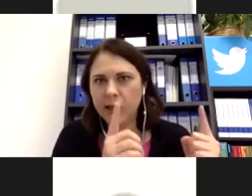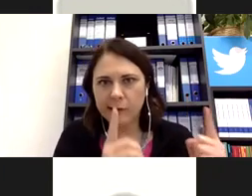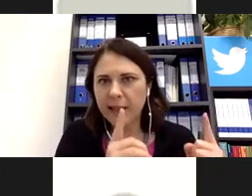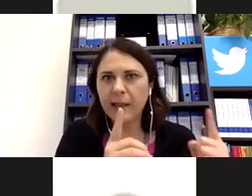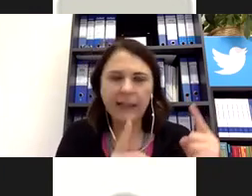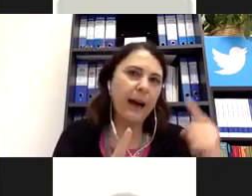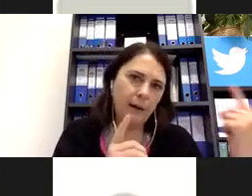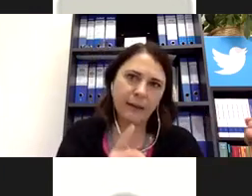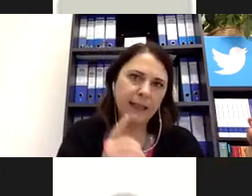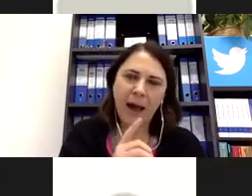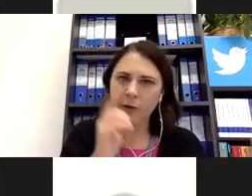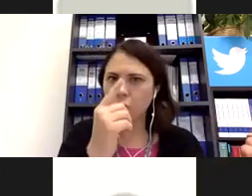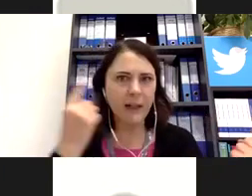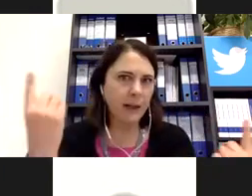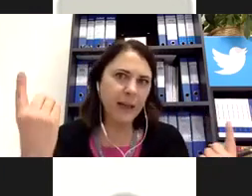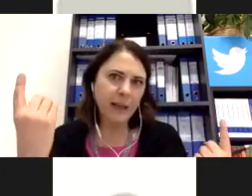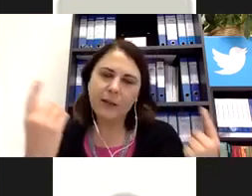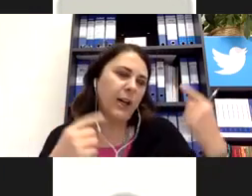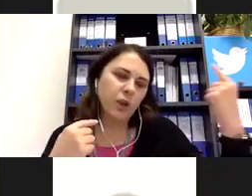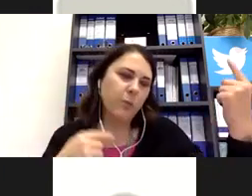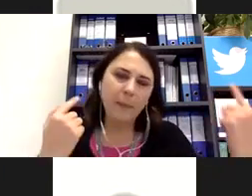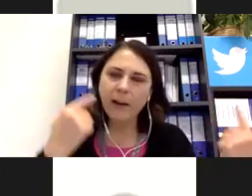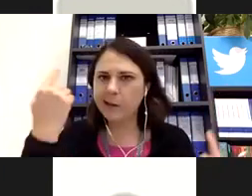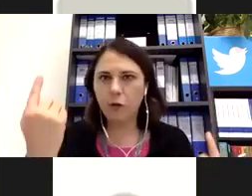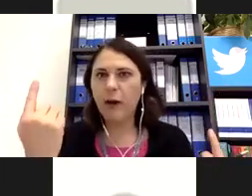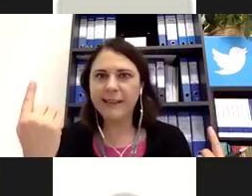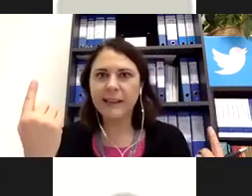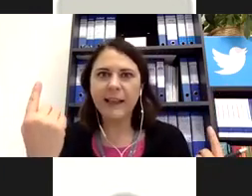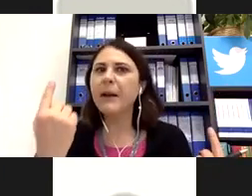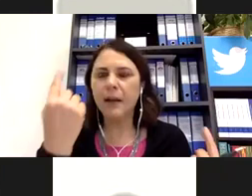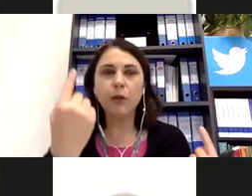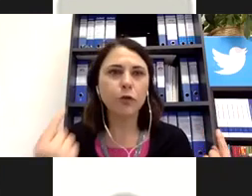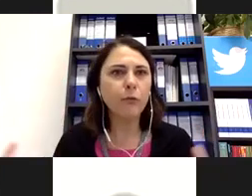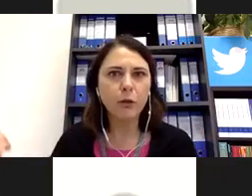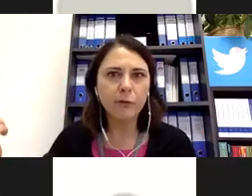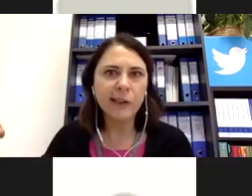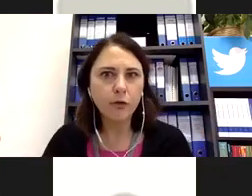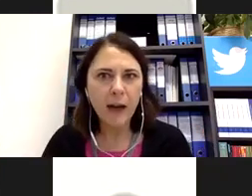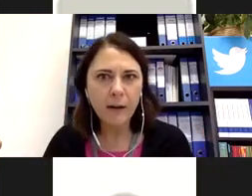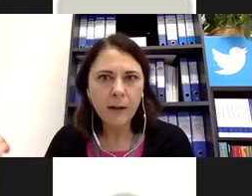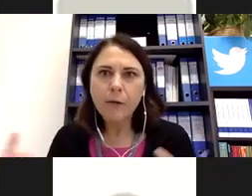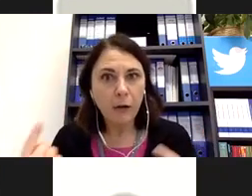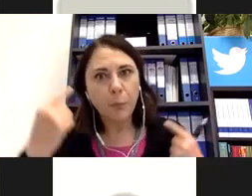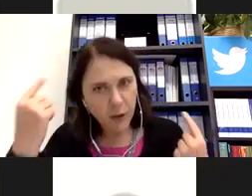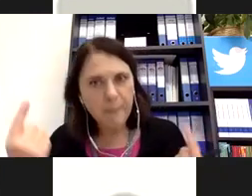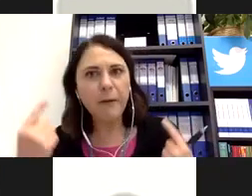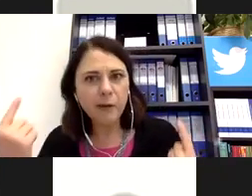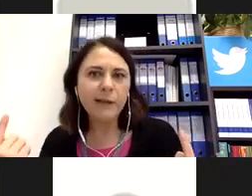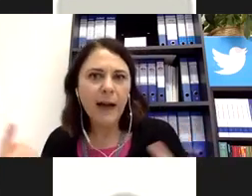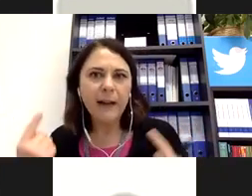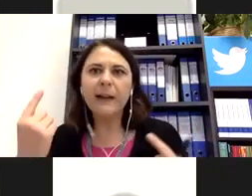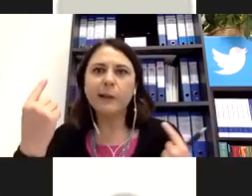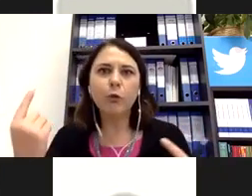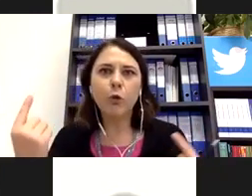perché è circoscritta da maggio praticamente cioè diciamo da marzo a settembre io non so quanto funziona quanto potrebbe